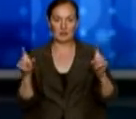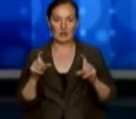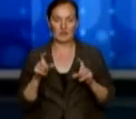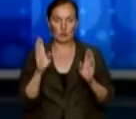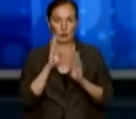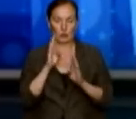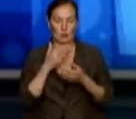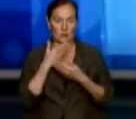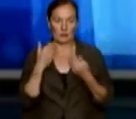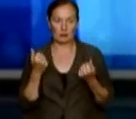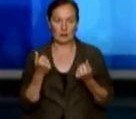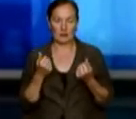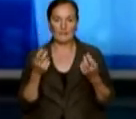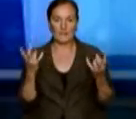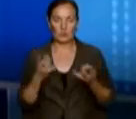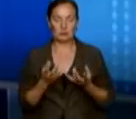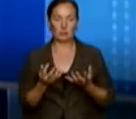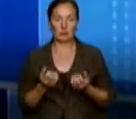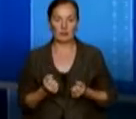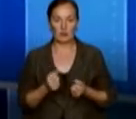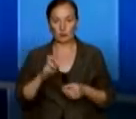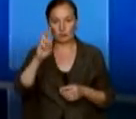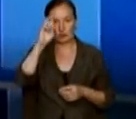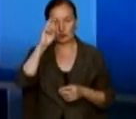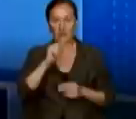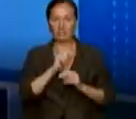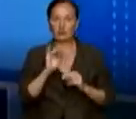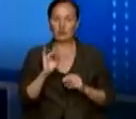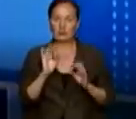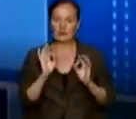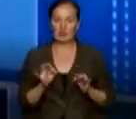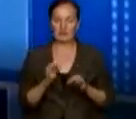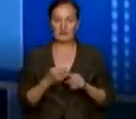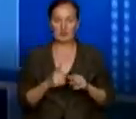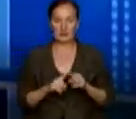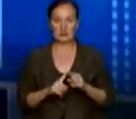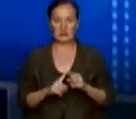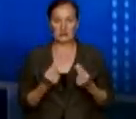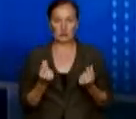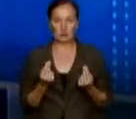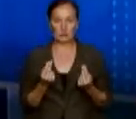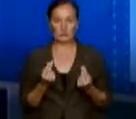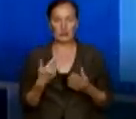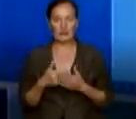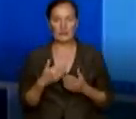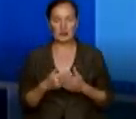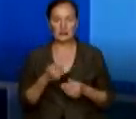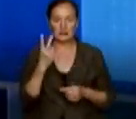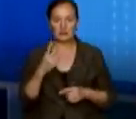немає? Їх потрібно брати у держави. Чи правильна ця сума? Знають, що близько